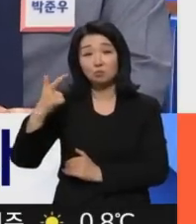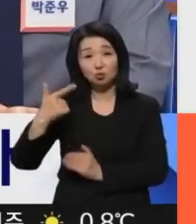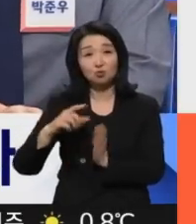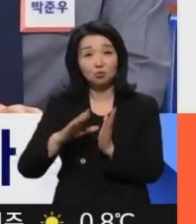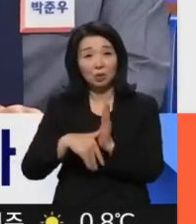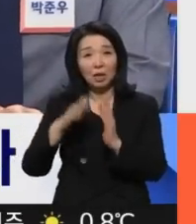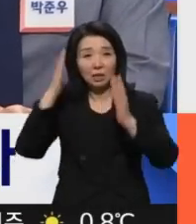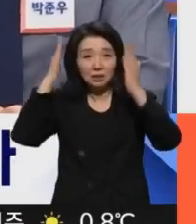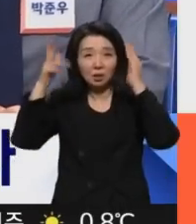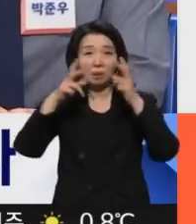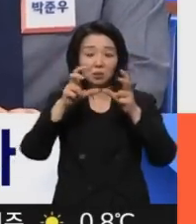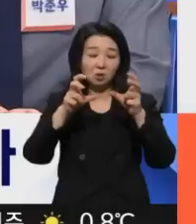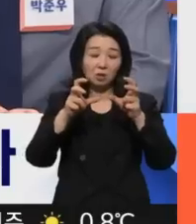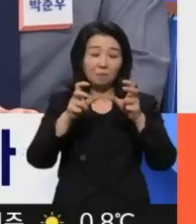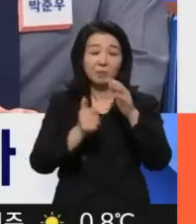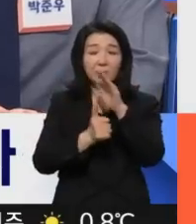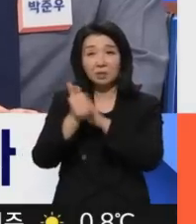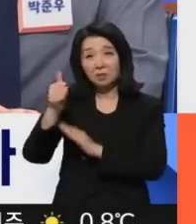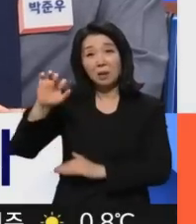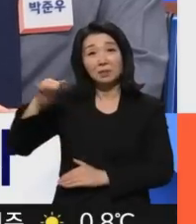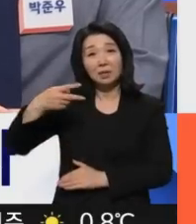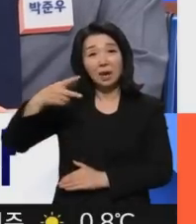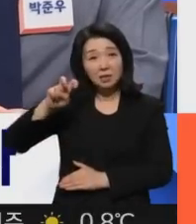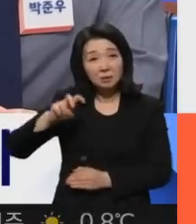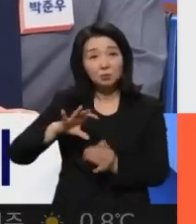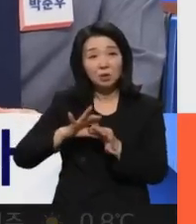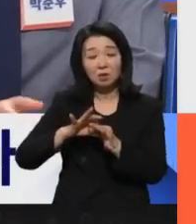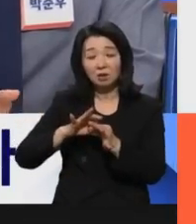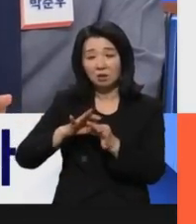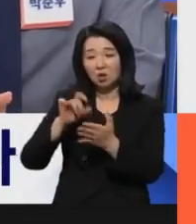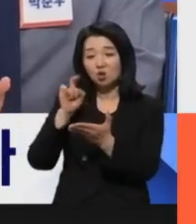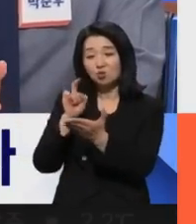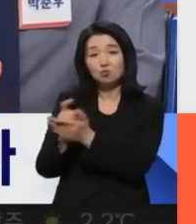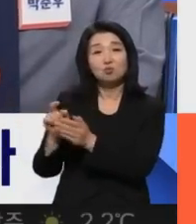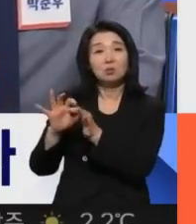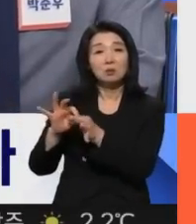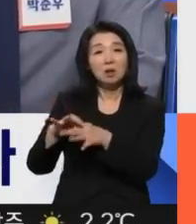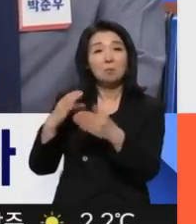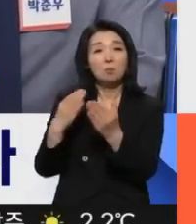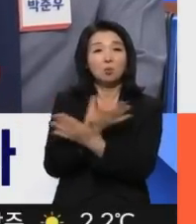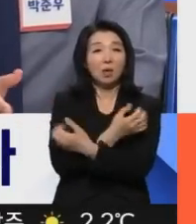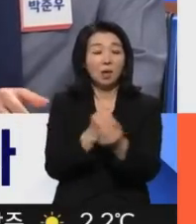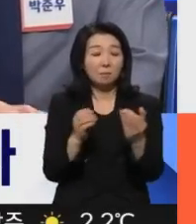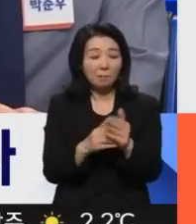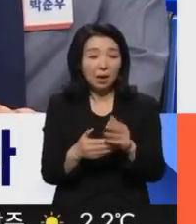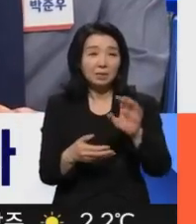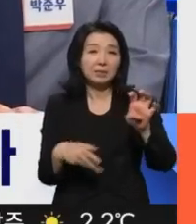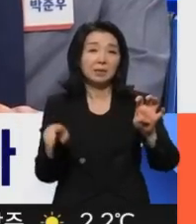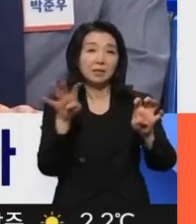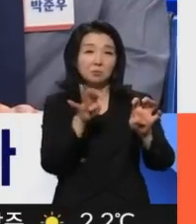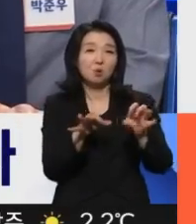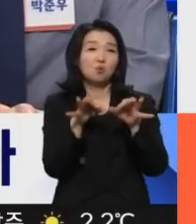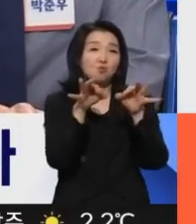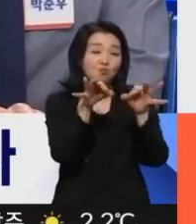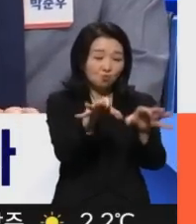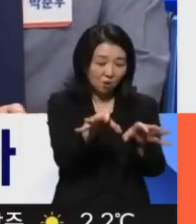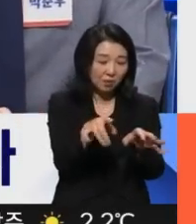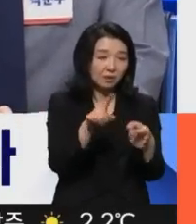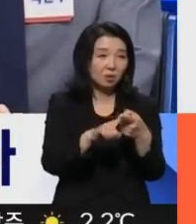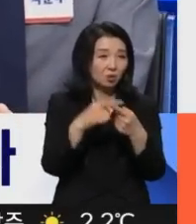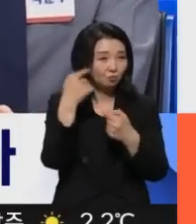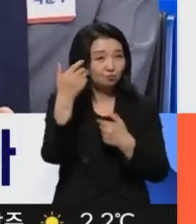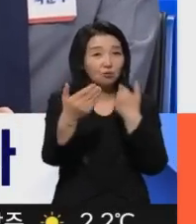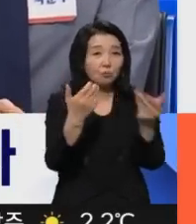네이버가 성남시와 희망살림, 성남 FC 간 협약을 통해서 희망살림에 40억 원을 후원한 사실을 집중적으로 캐물었다고